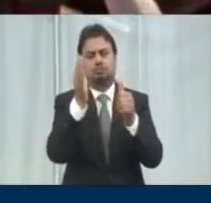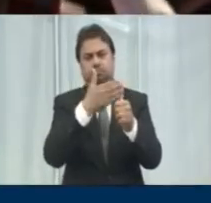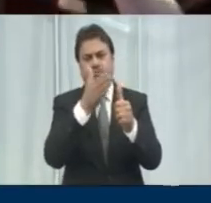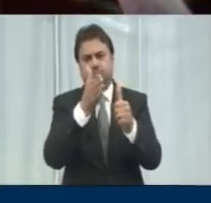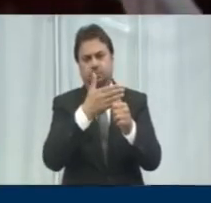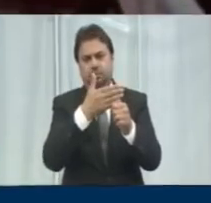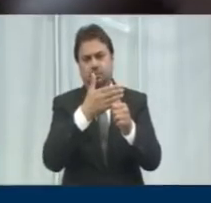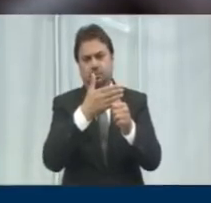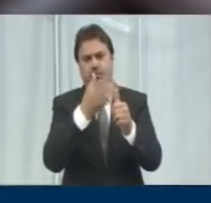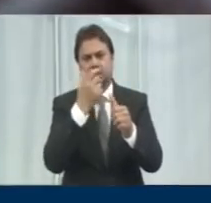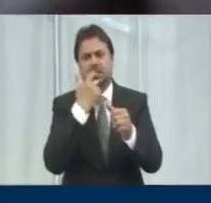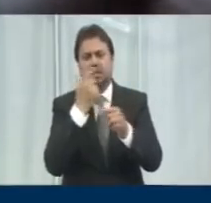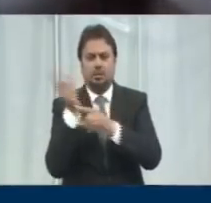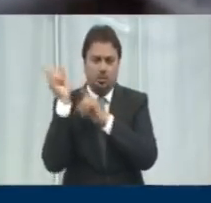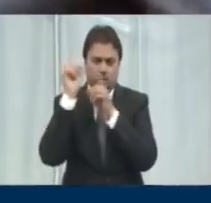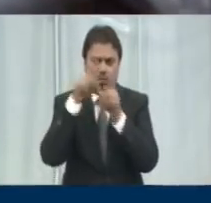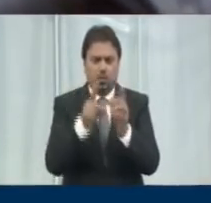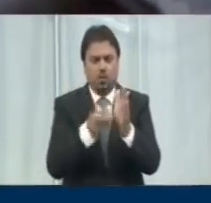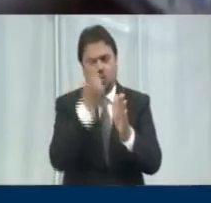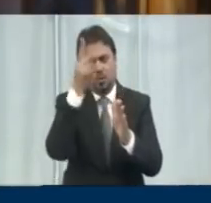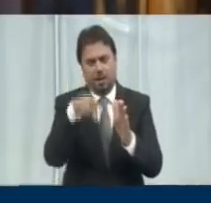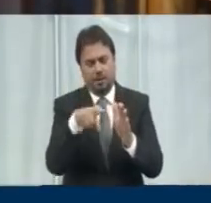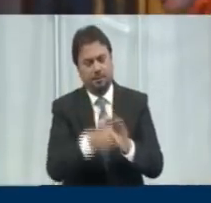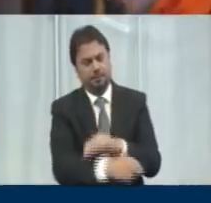في أكثر من عام.